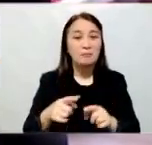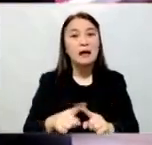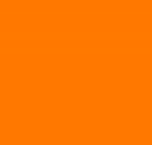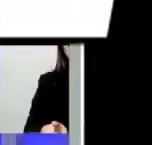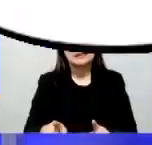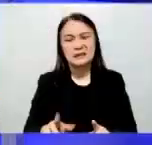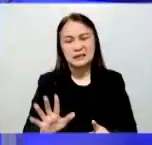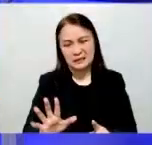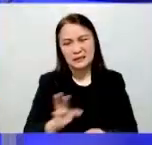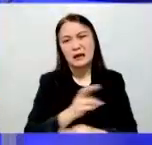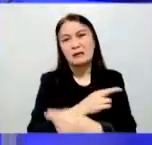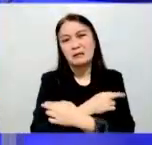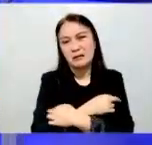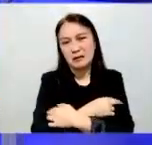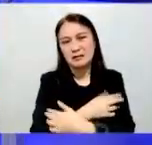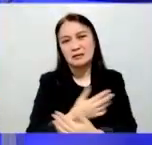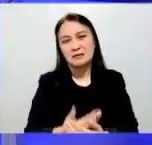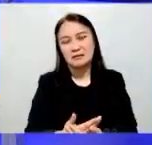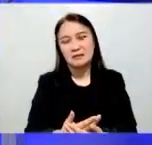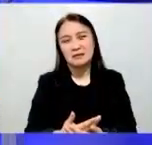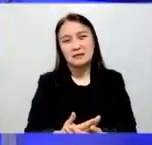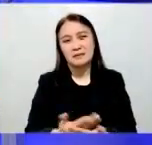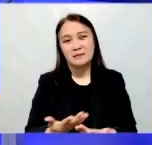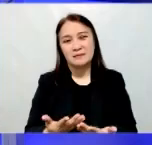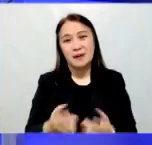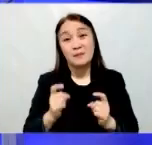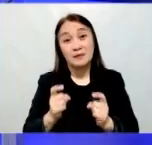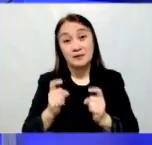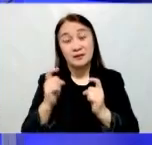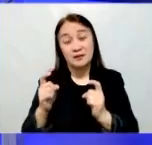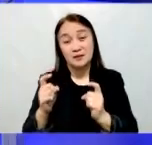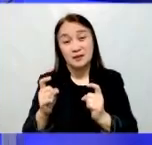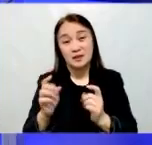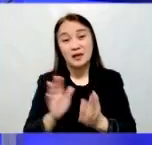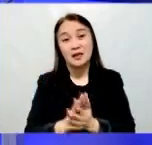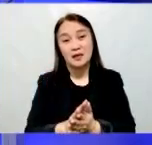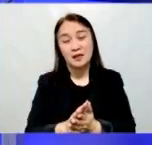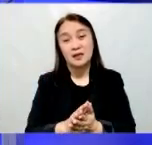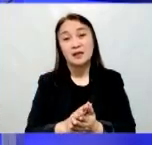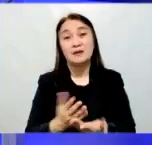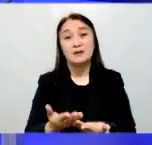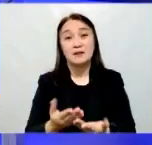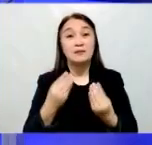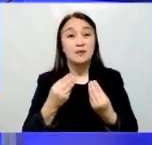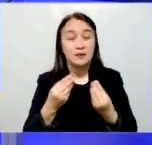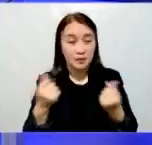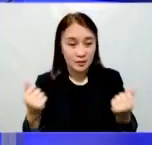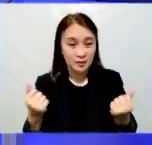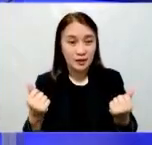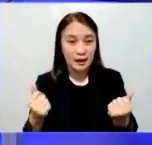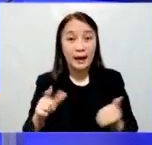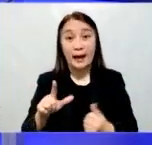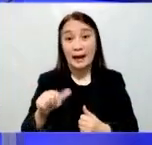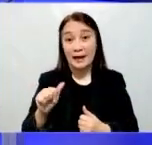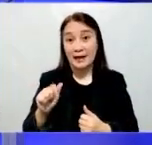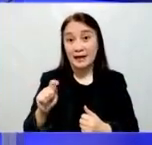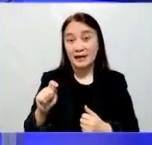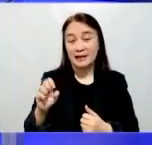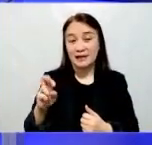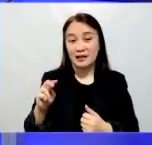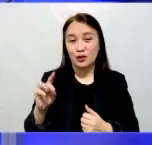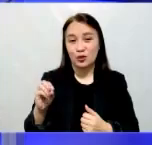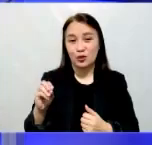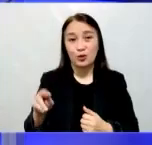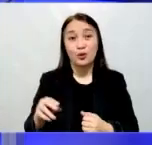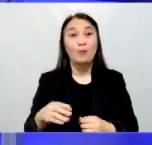laro. Hopefully maging mabilis lang ang recovery ni Junmar lalo na babalik na sa linggo si LA Tenorio. Gusto natin laging healthy ang players natin para